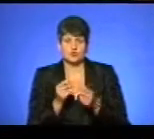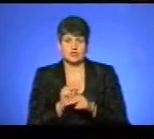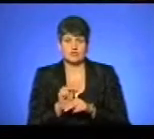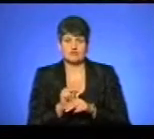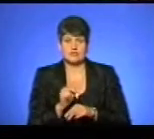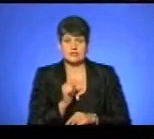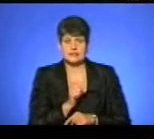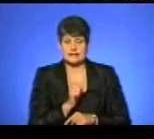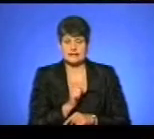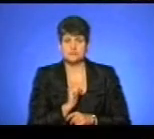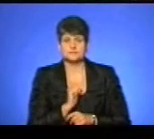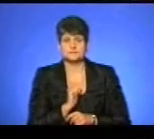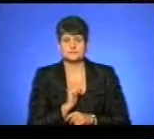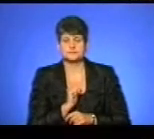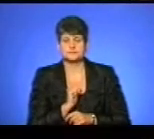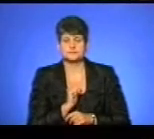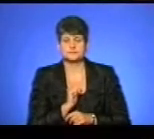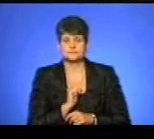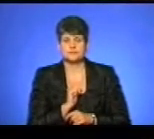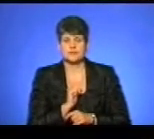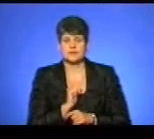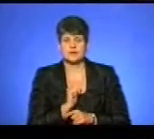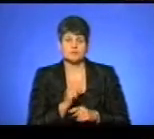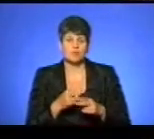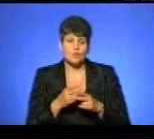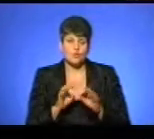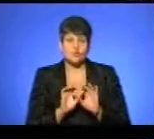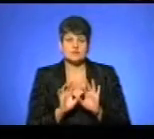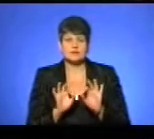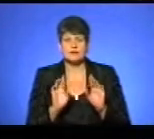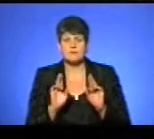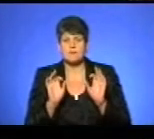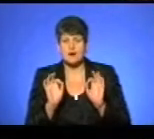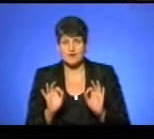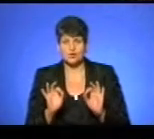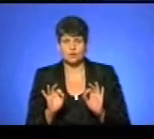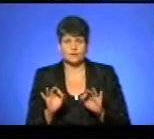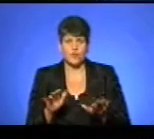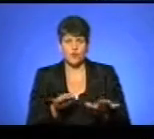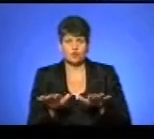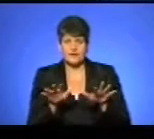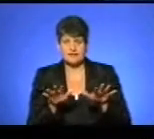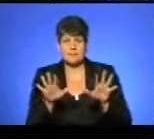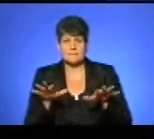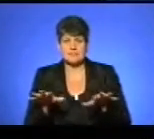їх по зброї, розказати, як правильно орієнтуватися на місцевості.